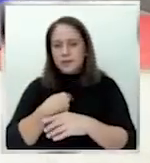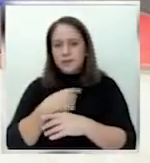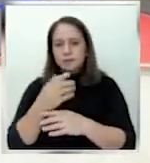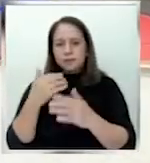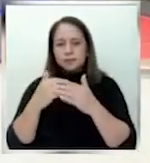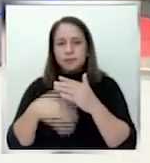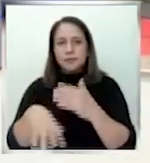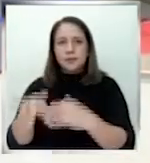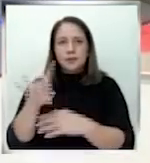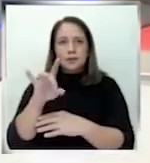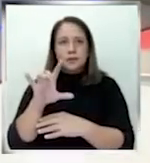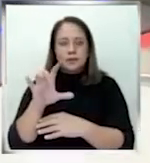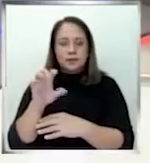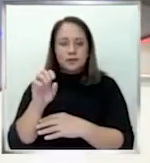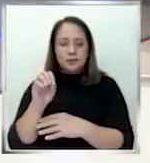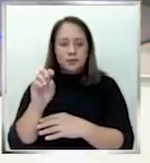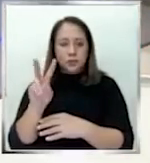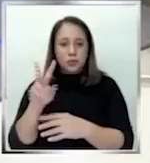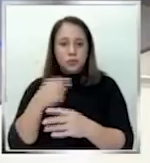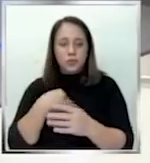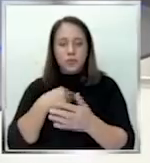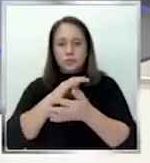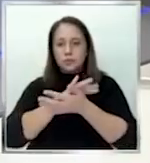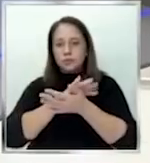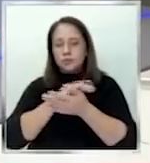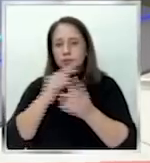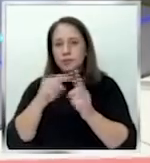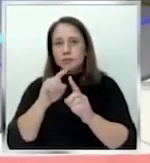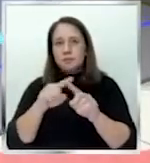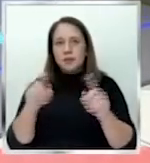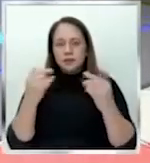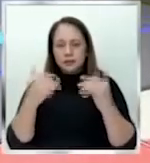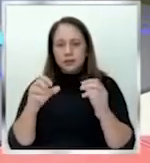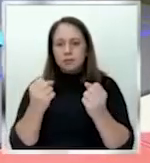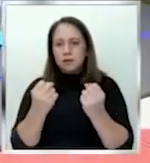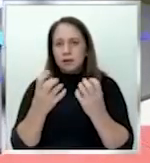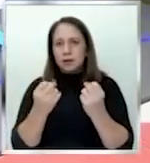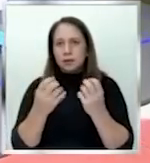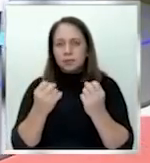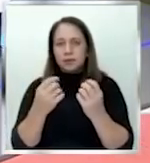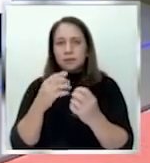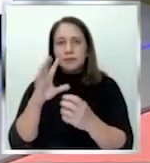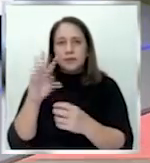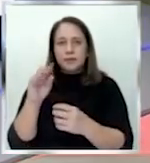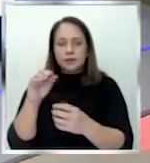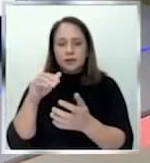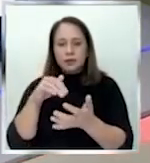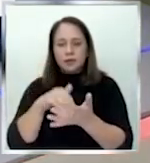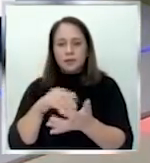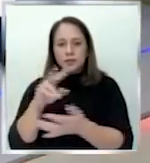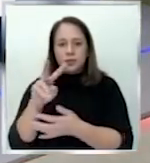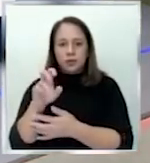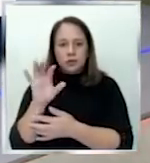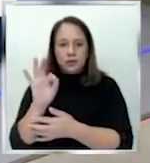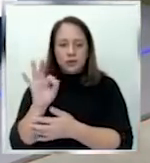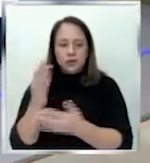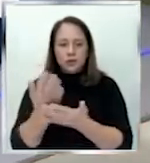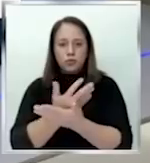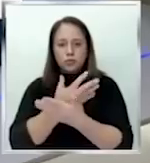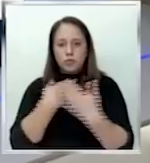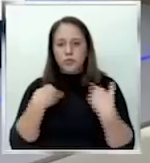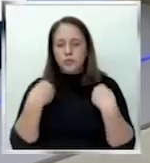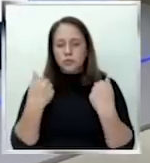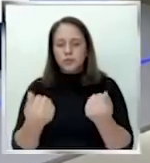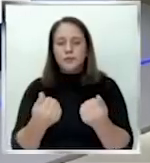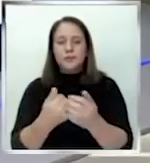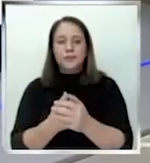ng COVID-19 ngayong araw sa bansa, pero mas marami ang 15,219 na mga bagong gumaling.